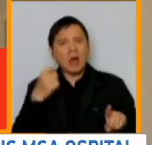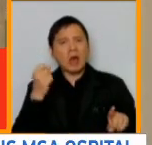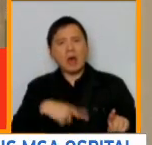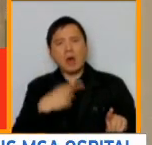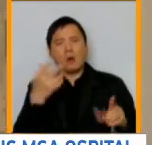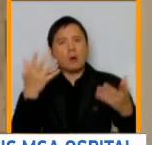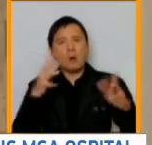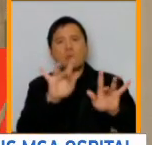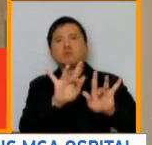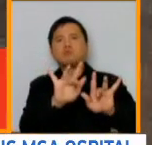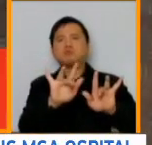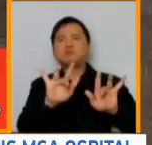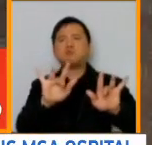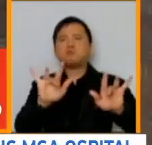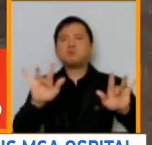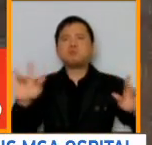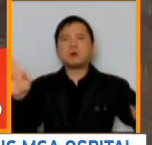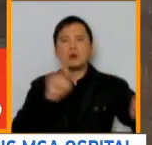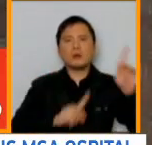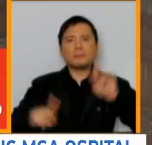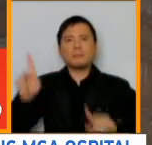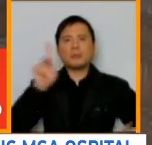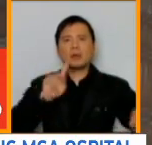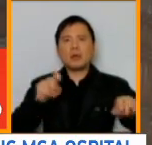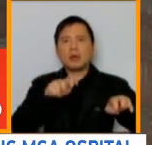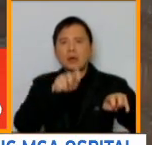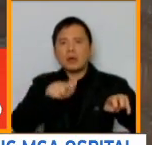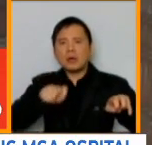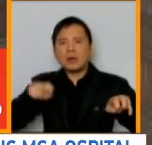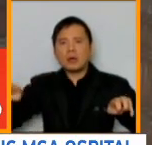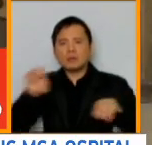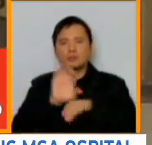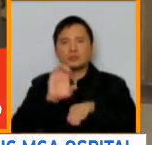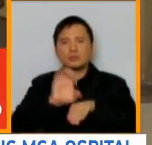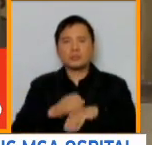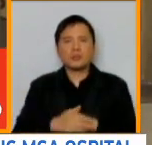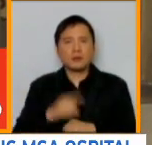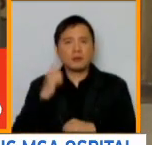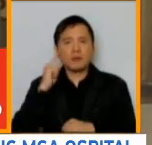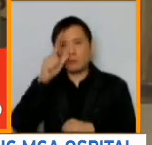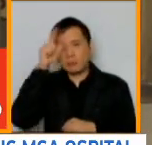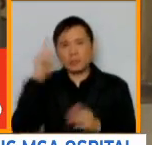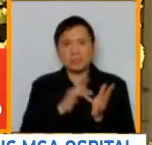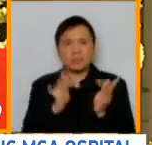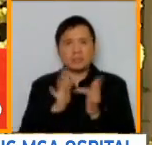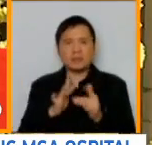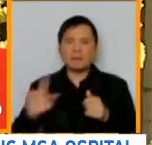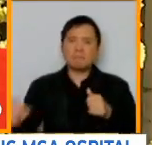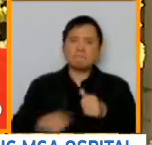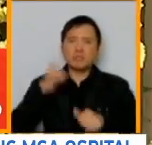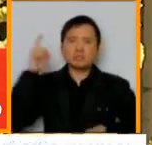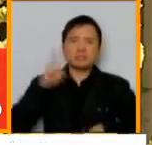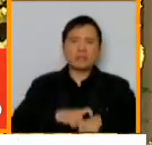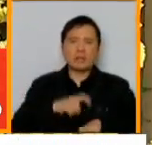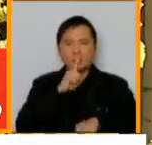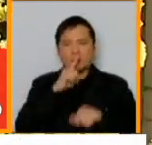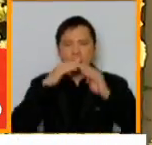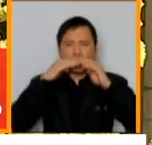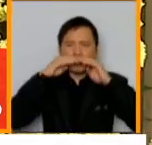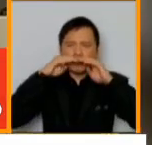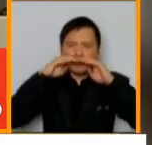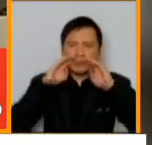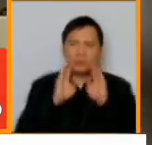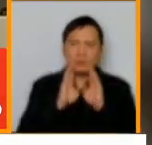sa mga misa ng kapistahan ng Nazareno. Nakakalungkot po yun. No? Mahirap kasing